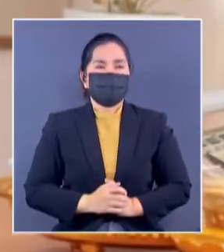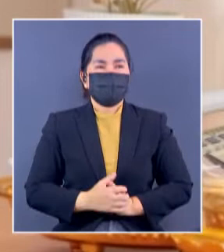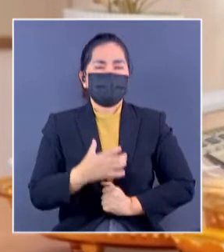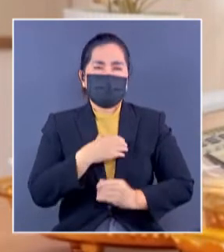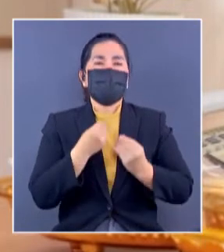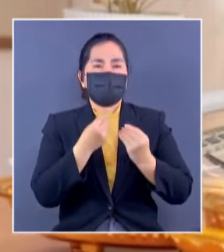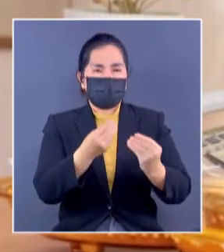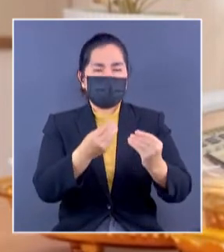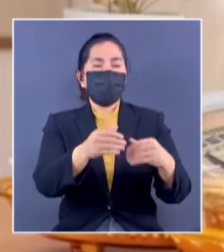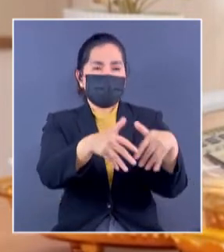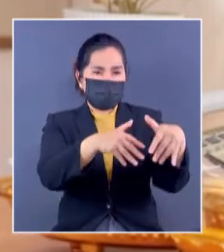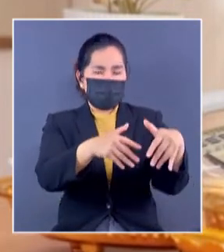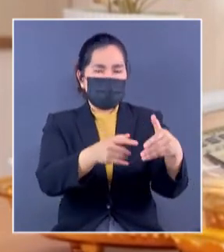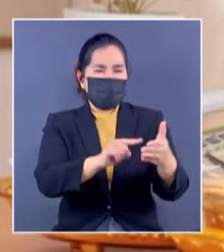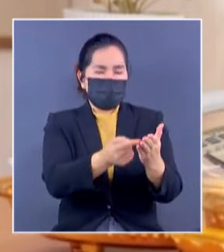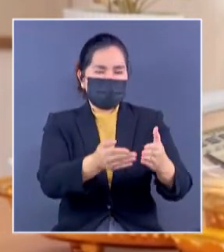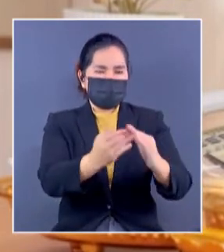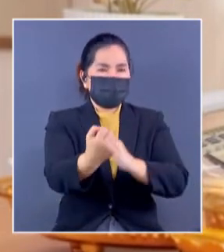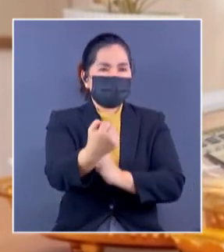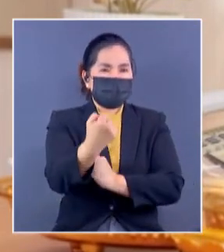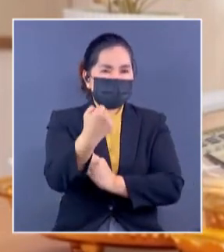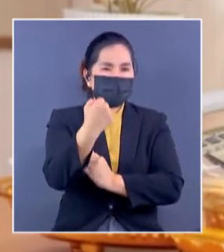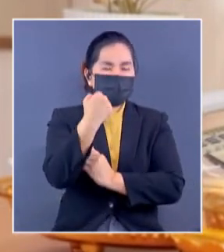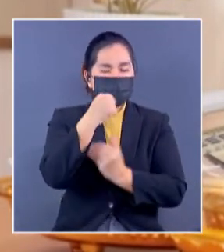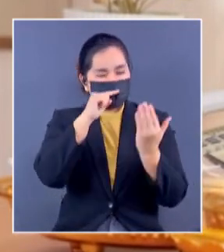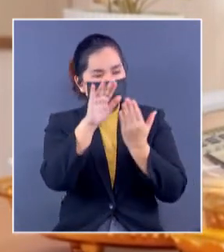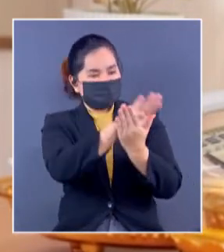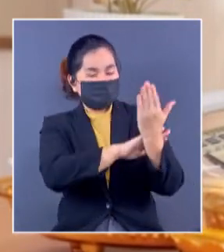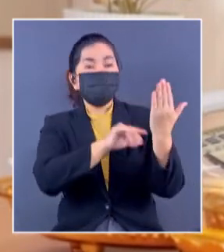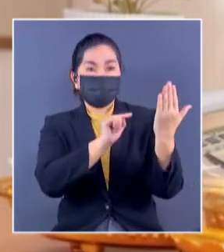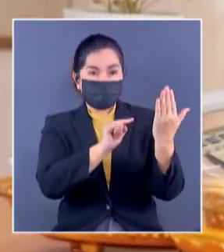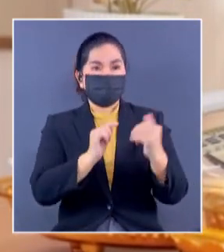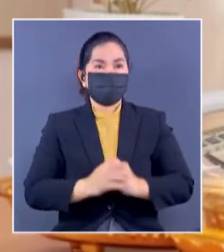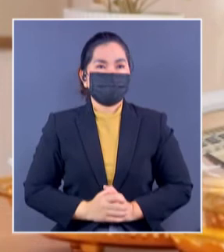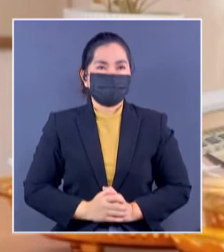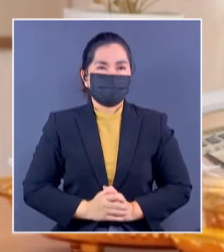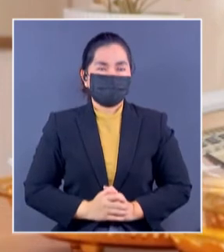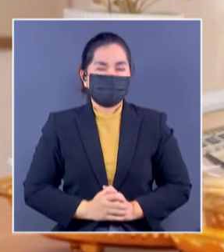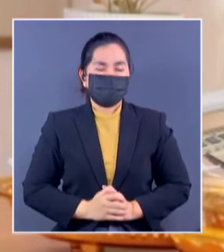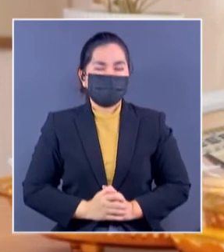ความเข้มแข็งของชุมชนนะครับให้ทั่วพื้นที่ประเทศไทยนะครับ